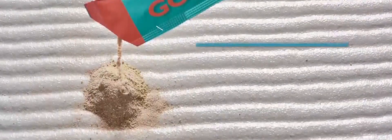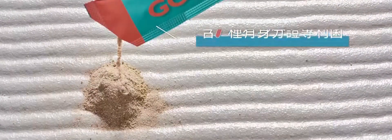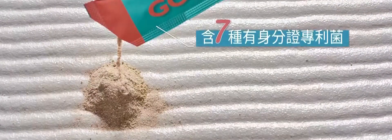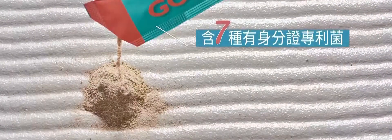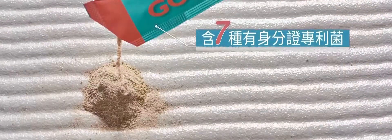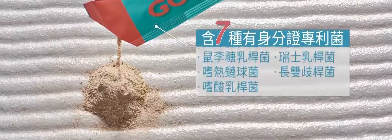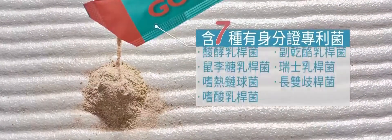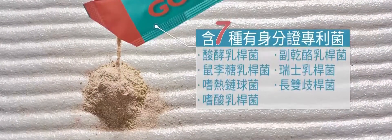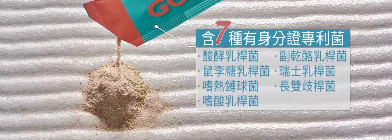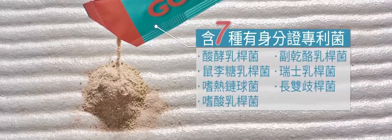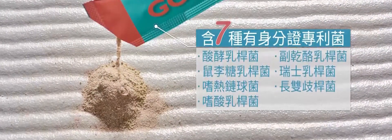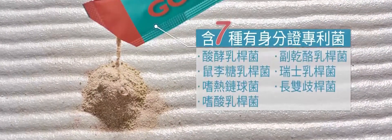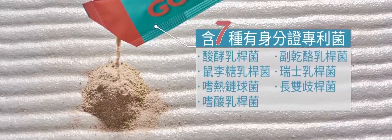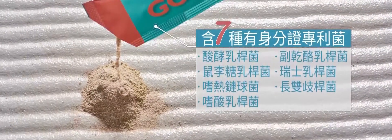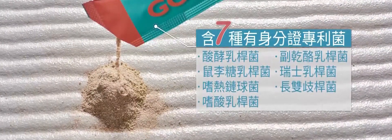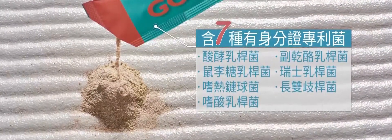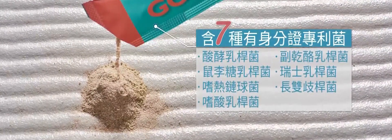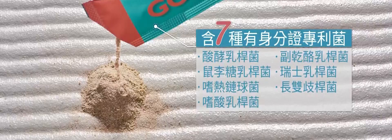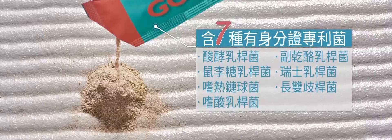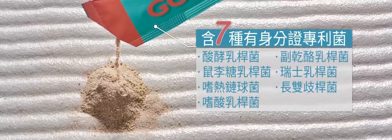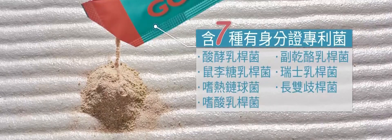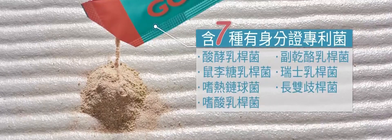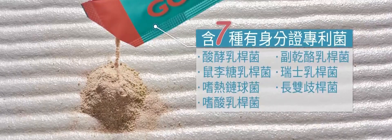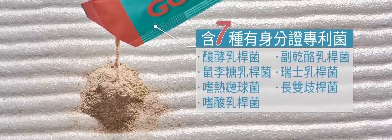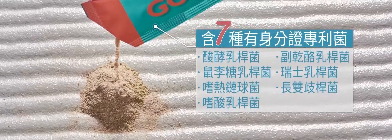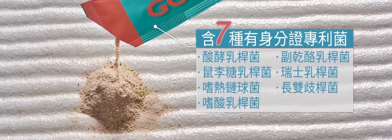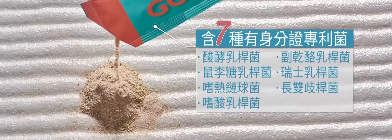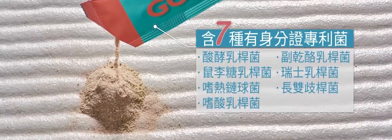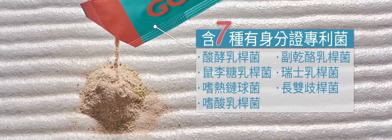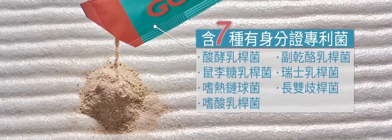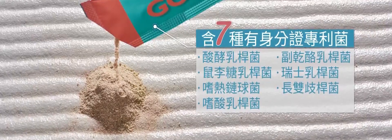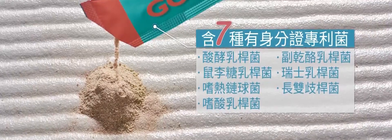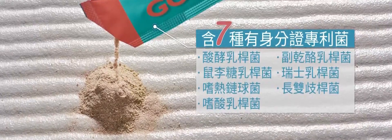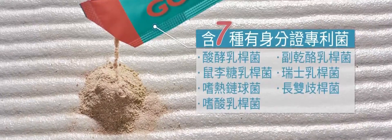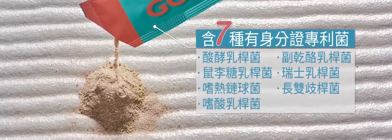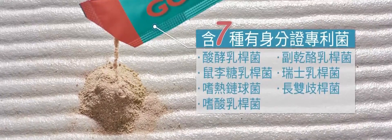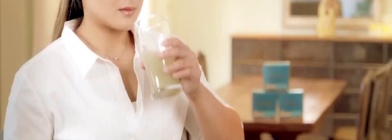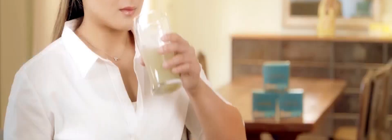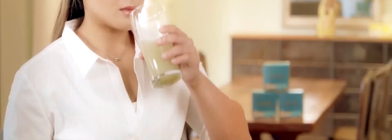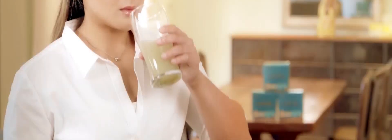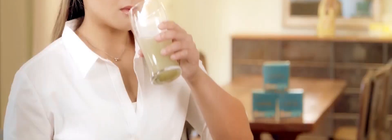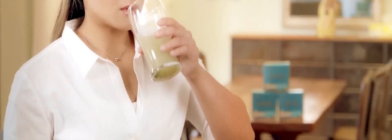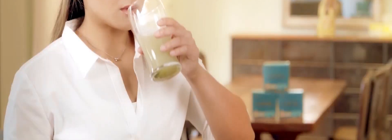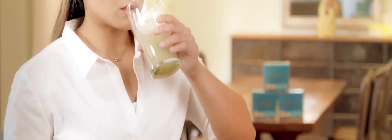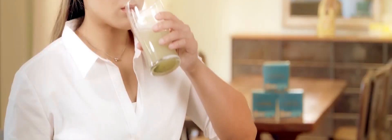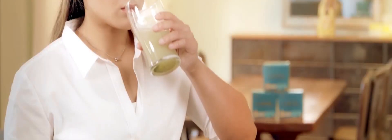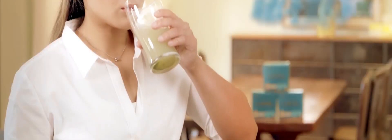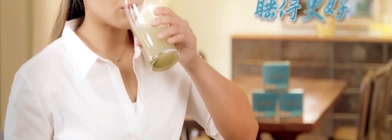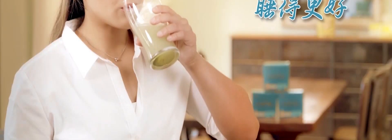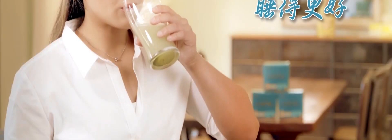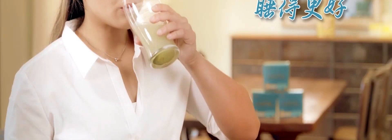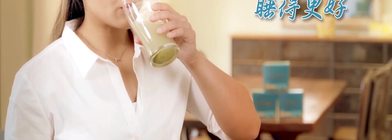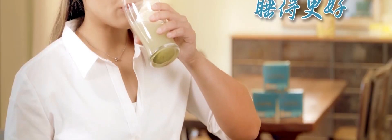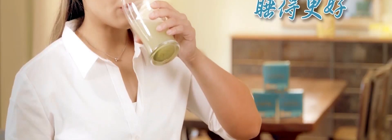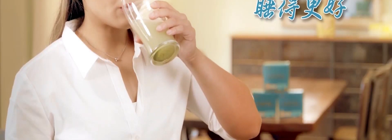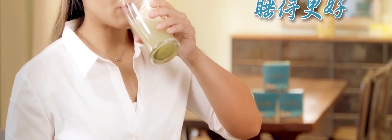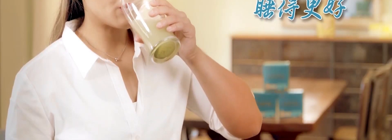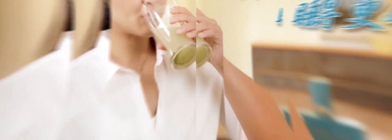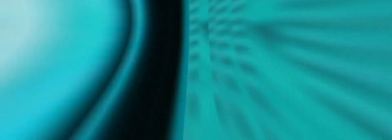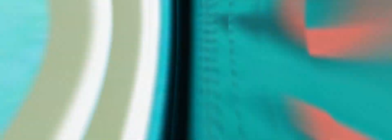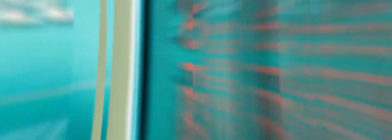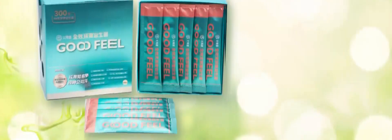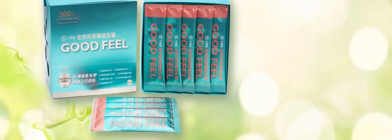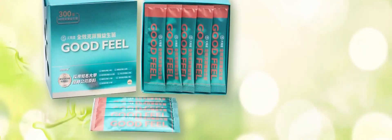7种有身份证的专利活菌，能产生GABA、色氨酸等助眠因子，难怪吃了更快入睡，夜睡得更